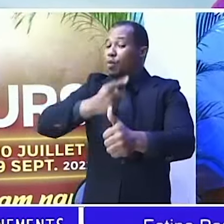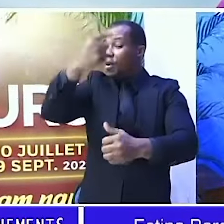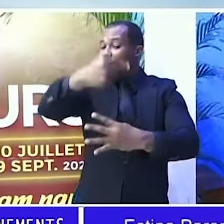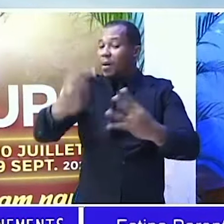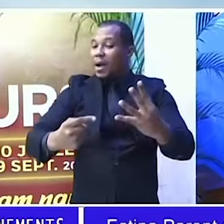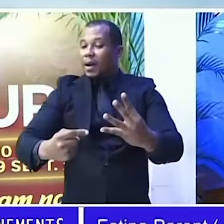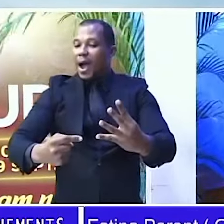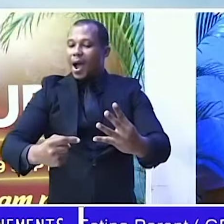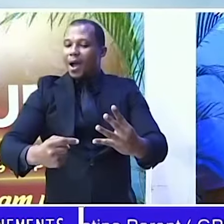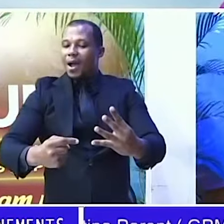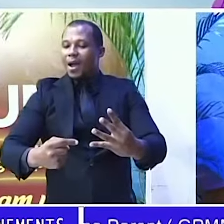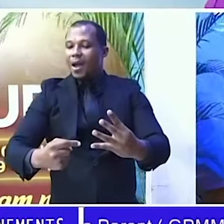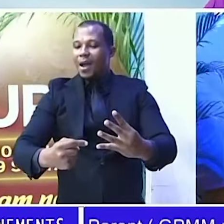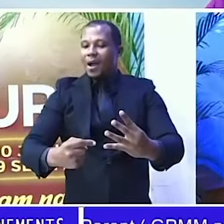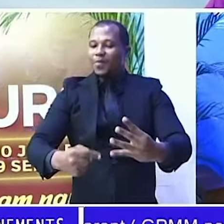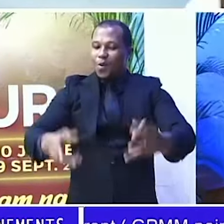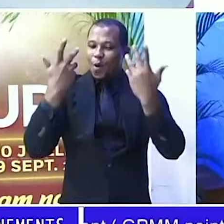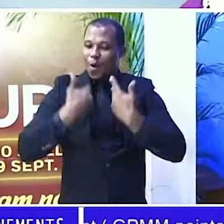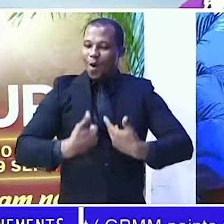soigner tenue.